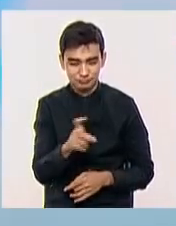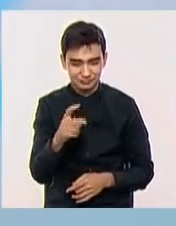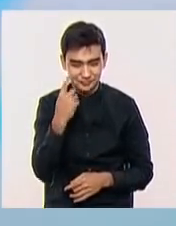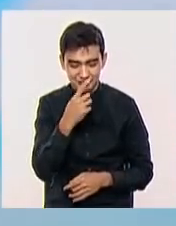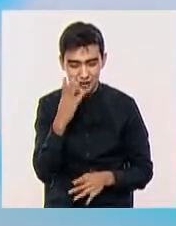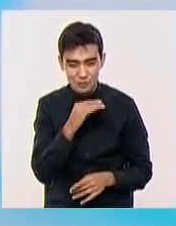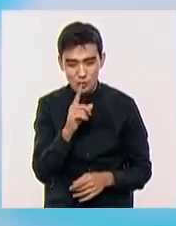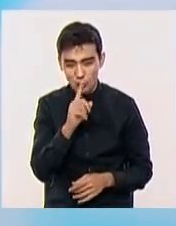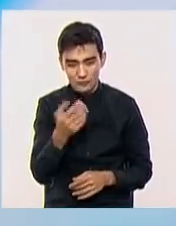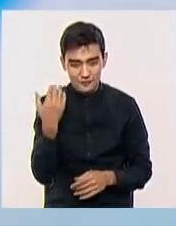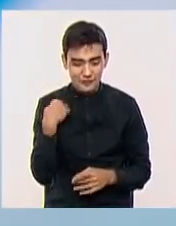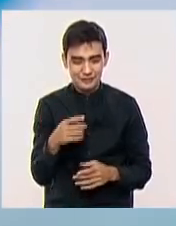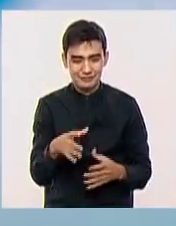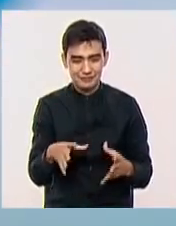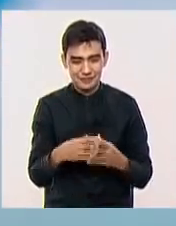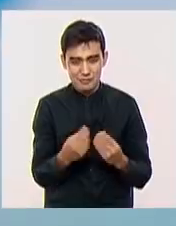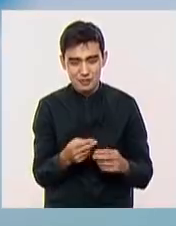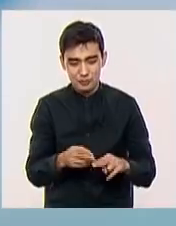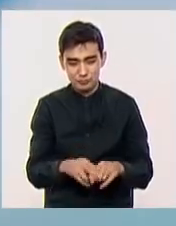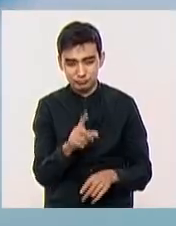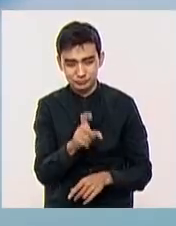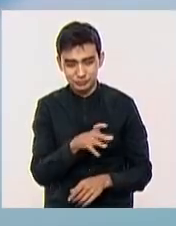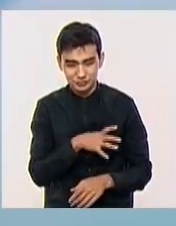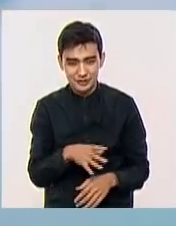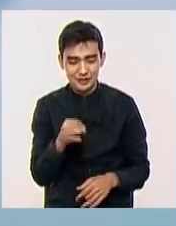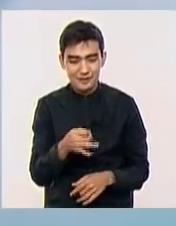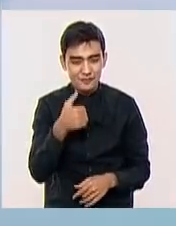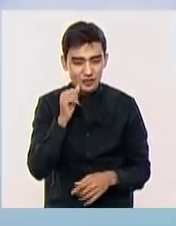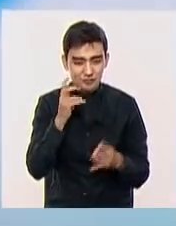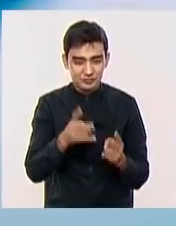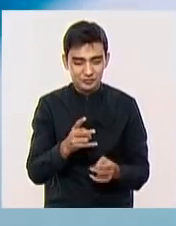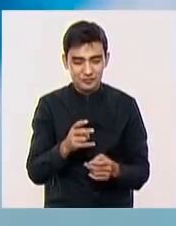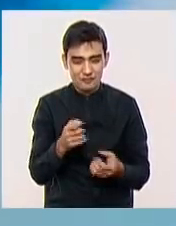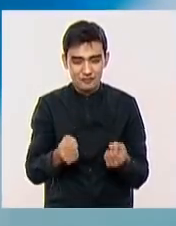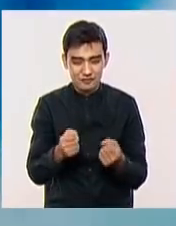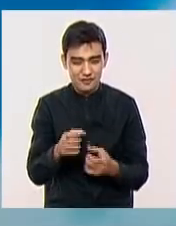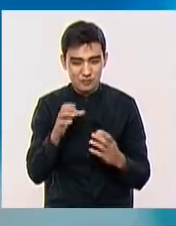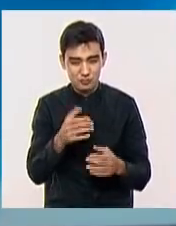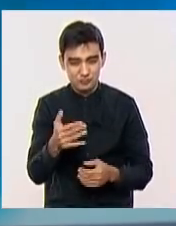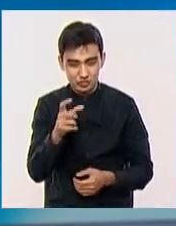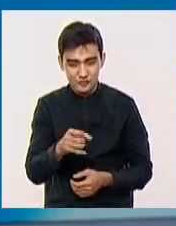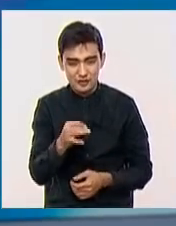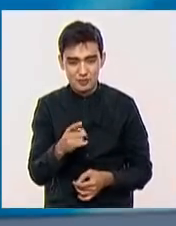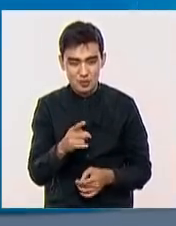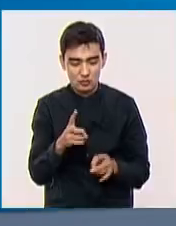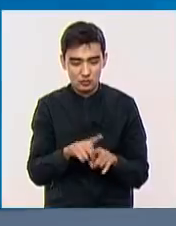он напал на целую семью, а буквально вчера от него пострадали водитель автобуса и несколько пассажиров, в том числе и ребенок.